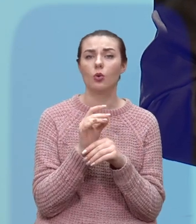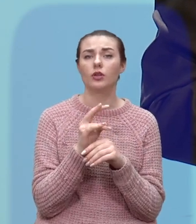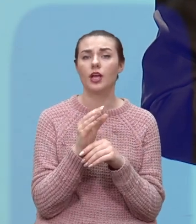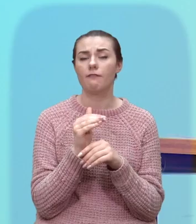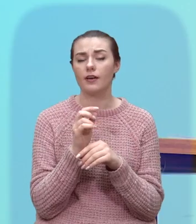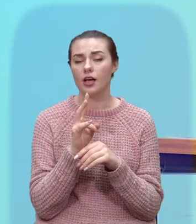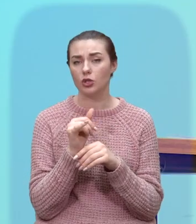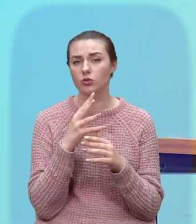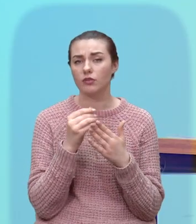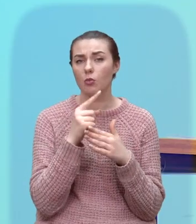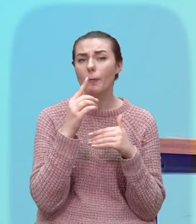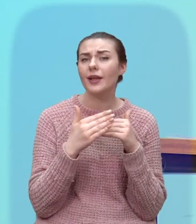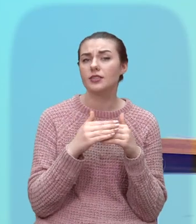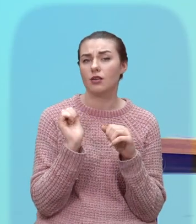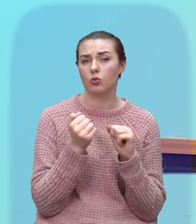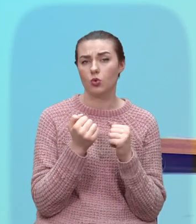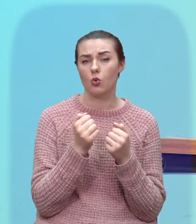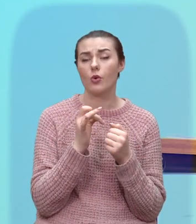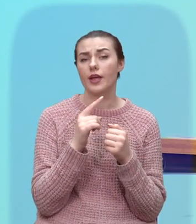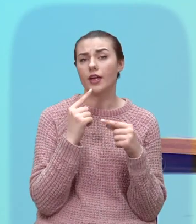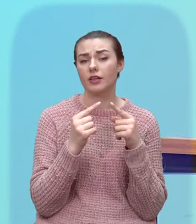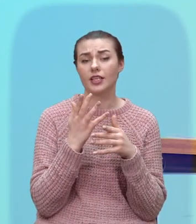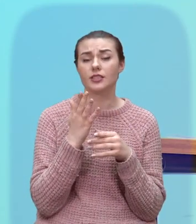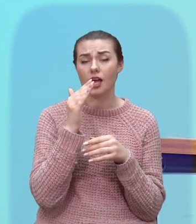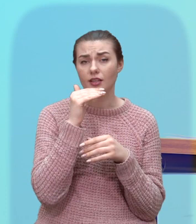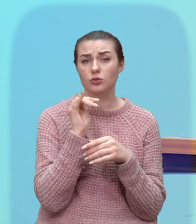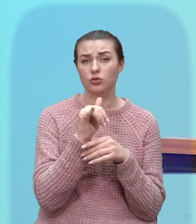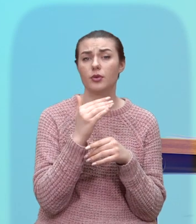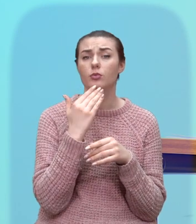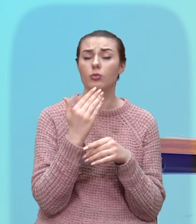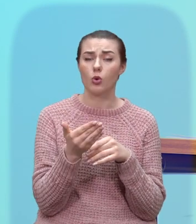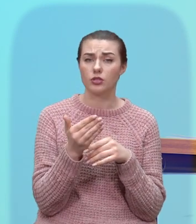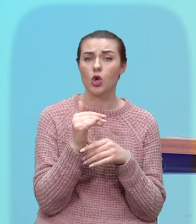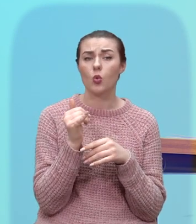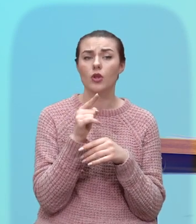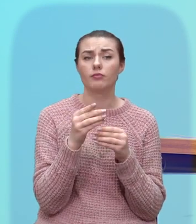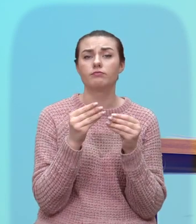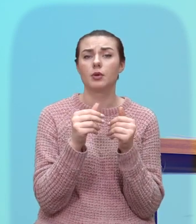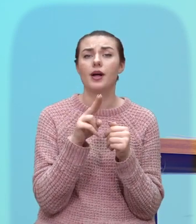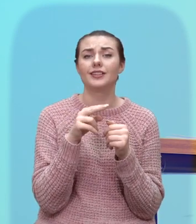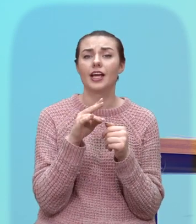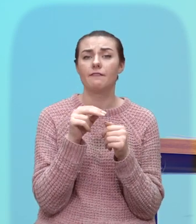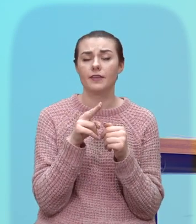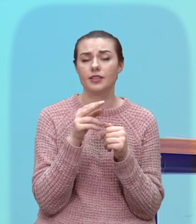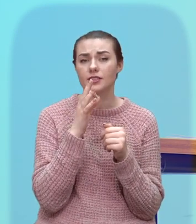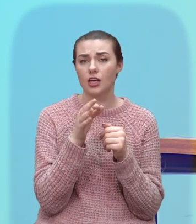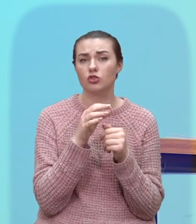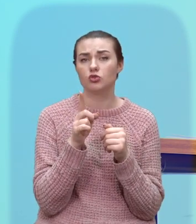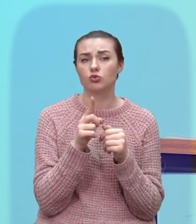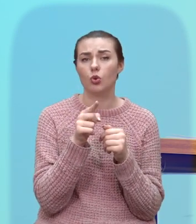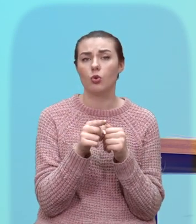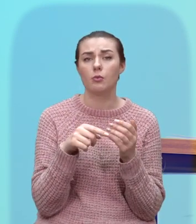и она фану своему близкому другу и говорить если отец у тебя спросит куда пропал давид и где он находится